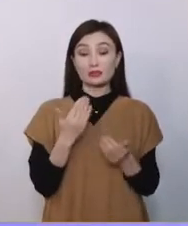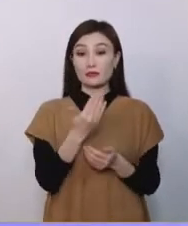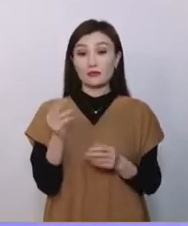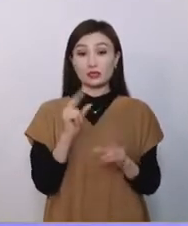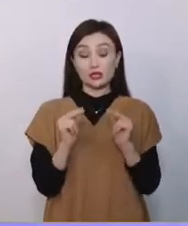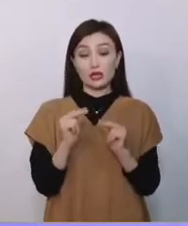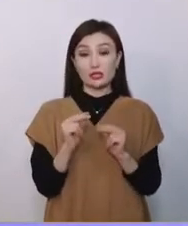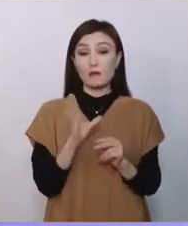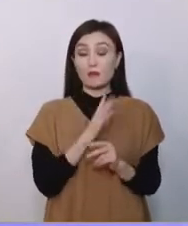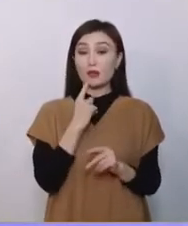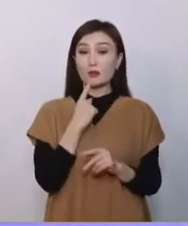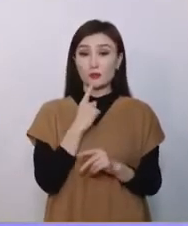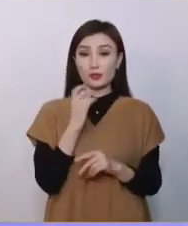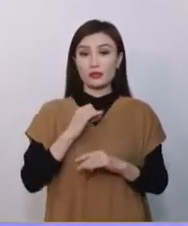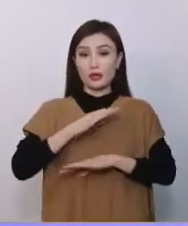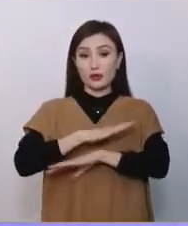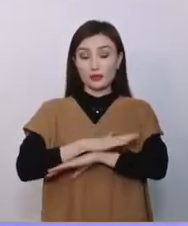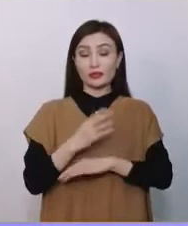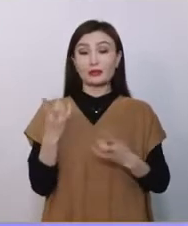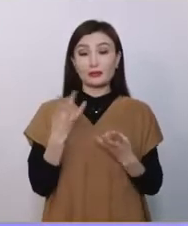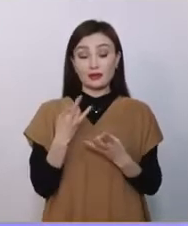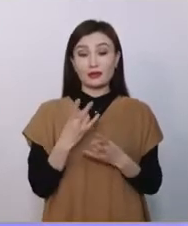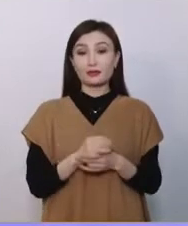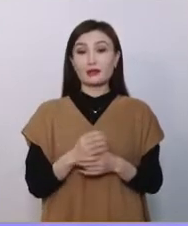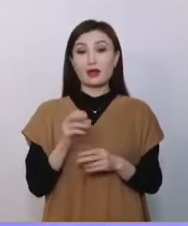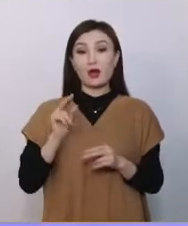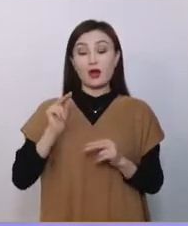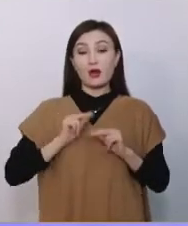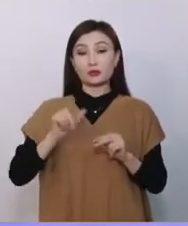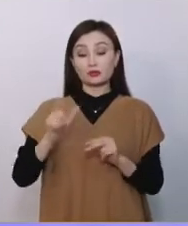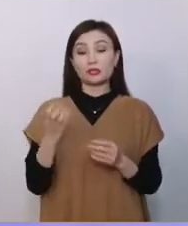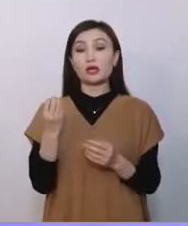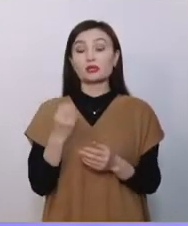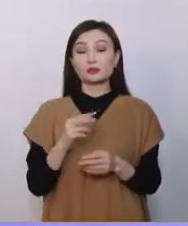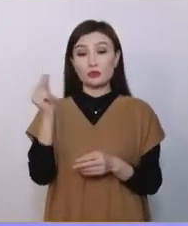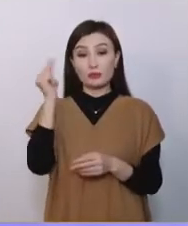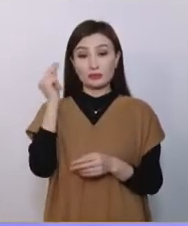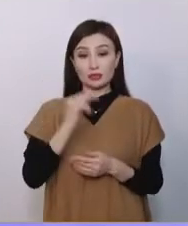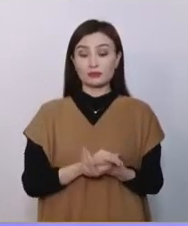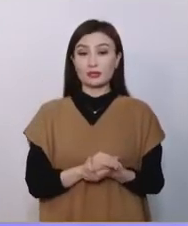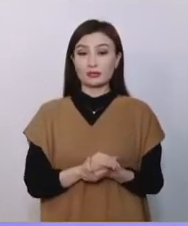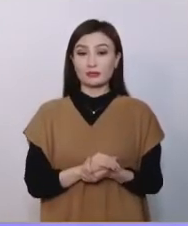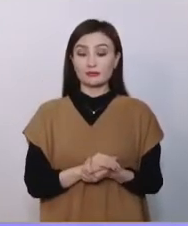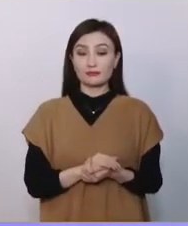считаете что было трудно на уроке и надо подойти к учителю позаниматься дополнительно